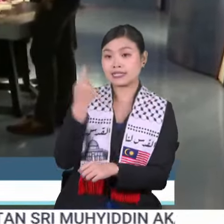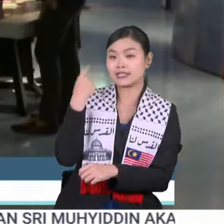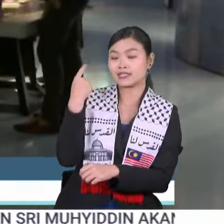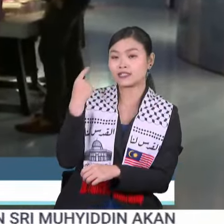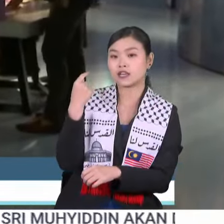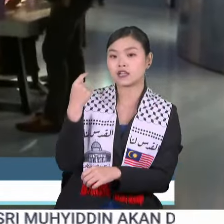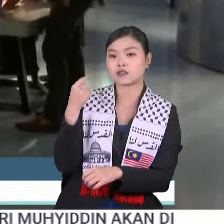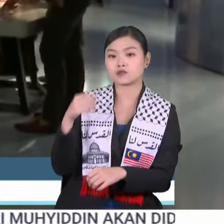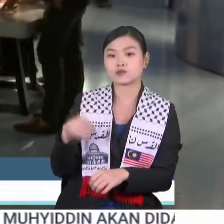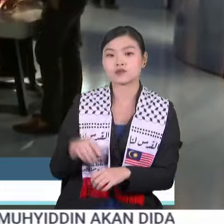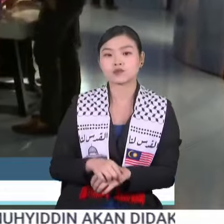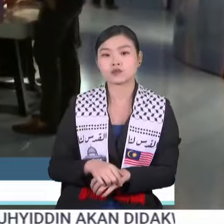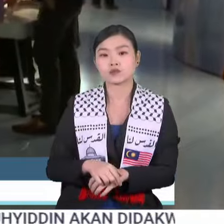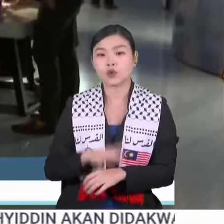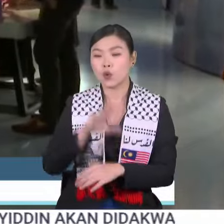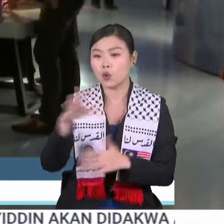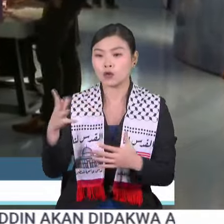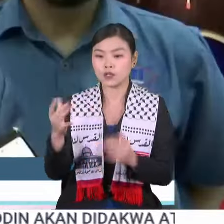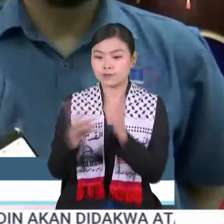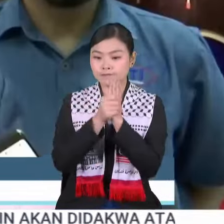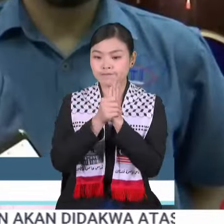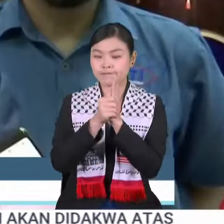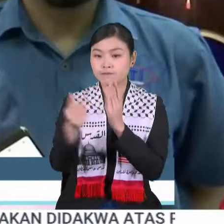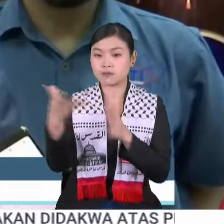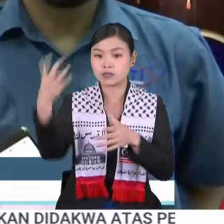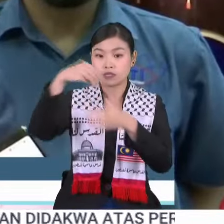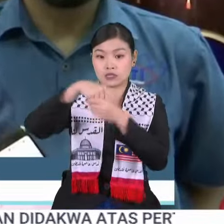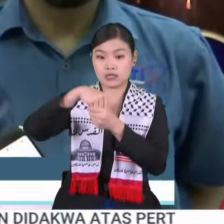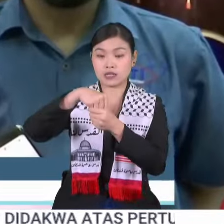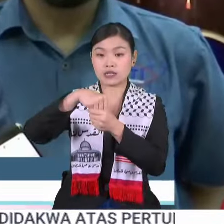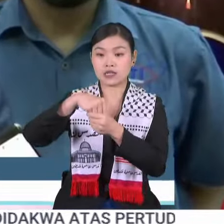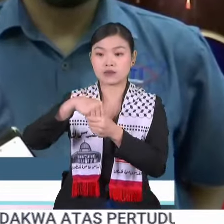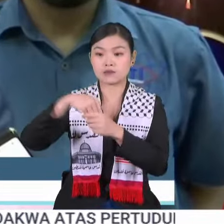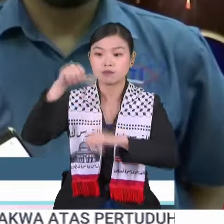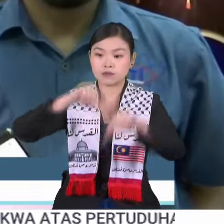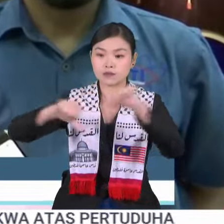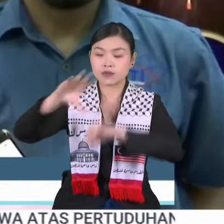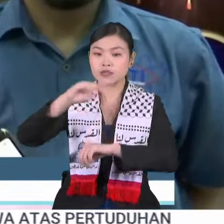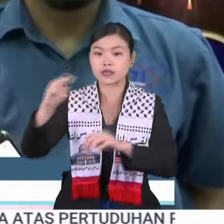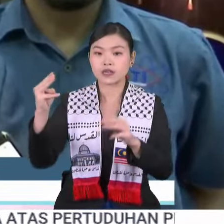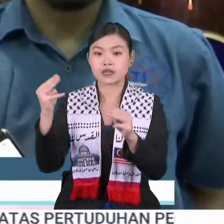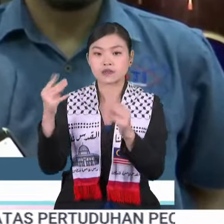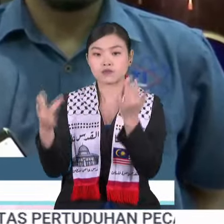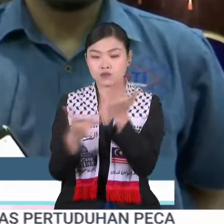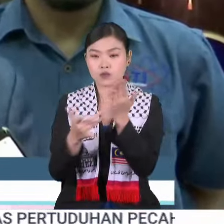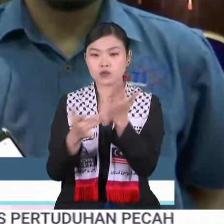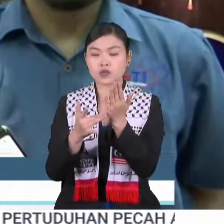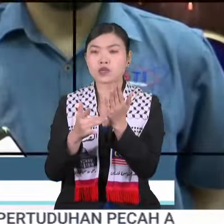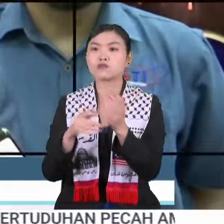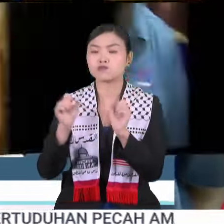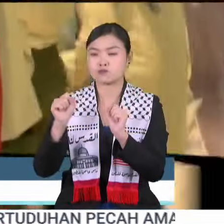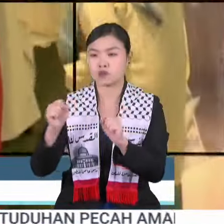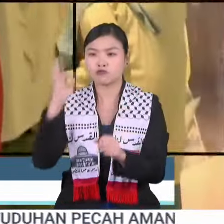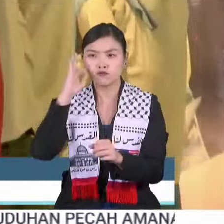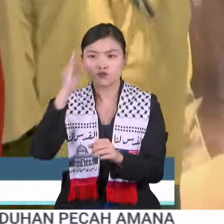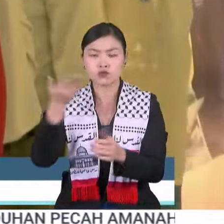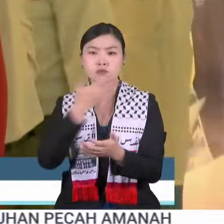kebolehpasaran dalam bidang sains, teknologi ini sangat menjanjikan harapan di masa hadapan.